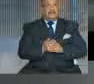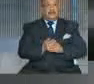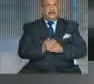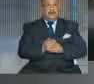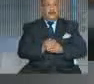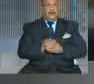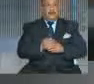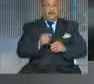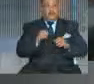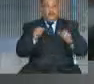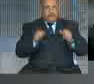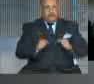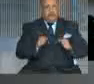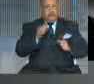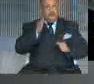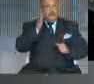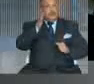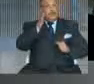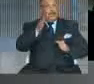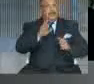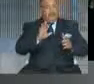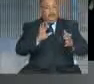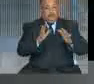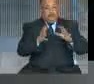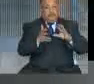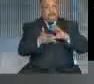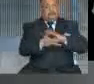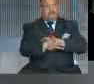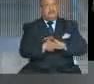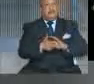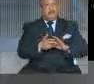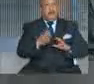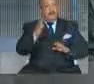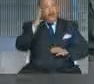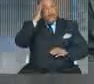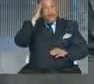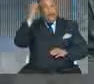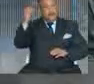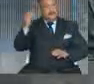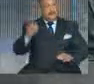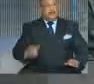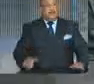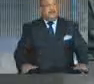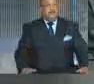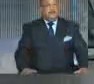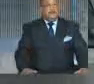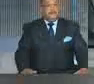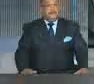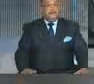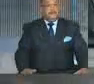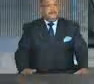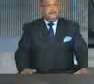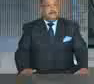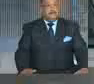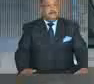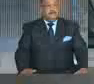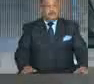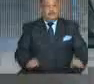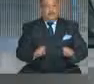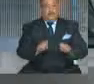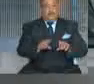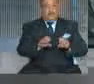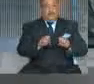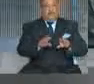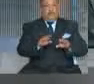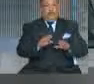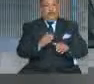إلى فضاء أوسع بقاعة العروض أين برزت مواهب الأطفال. هي مشاركة مدرسة ابن خلدون بهذه